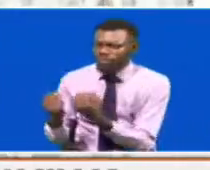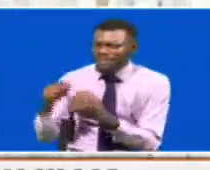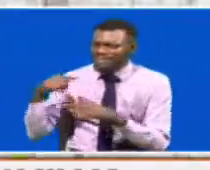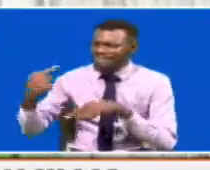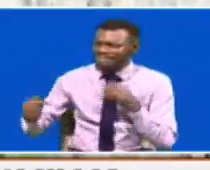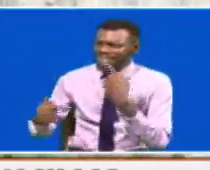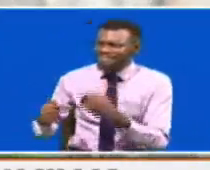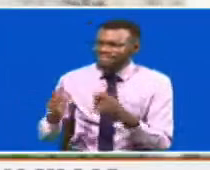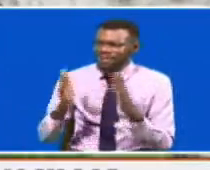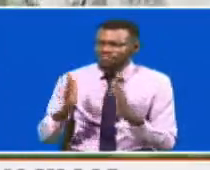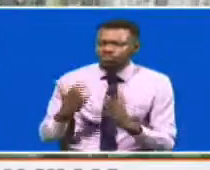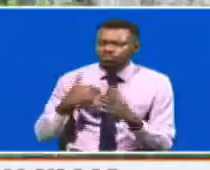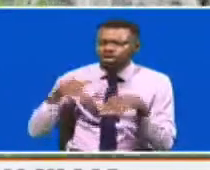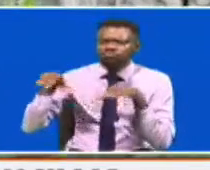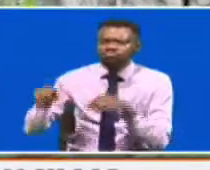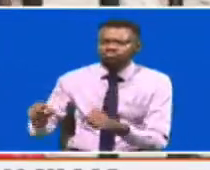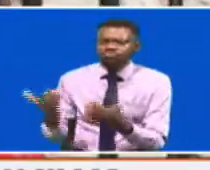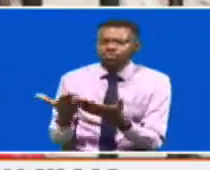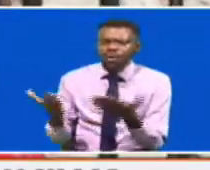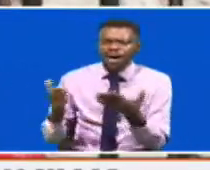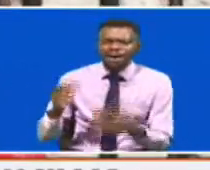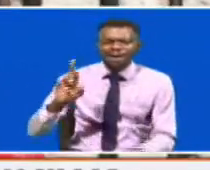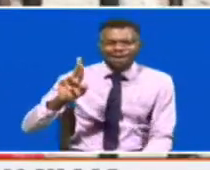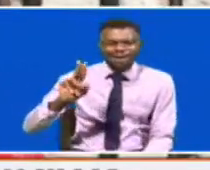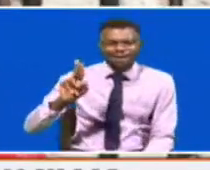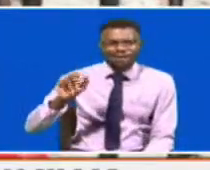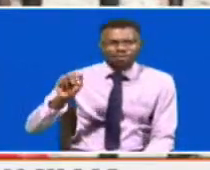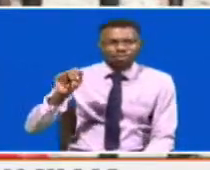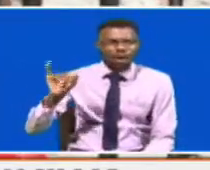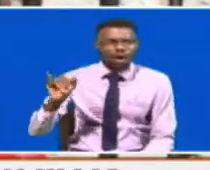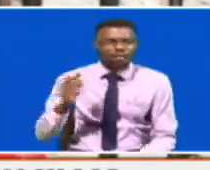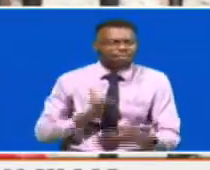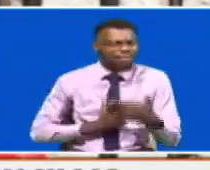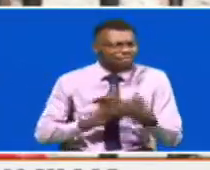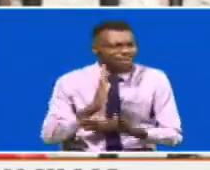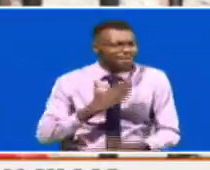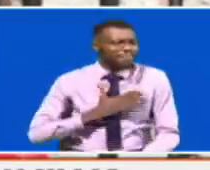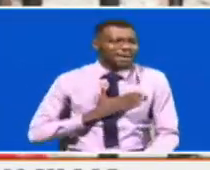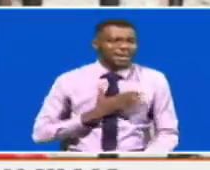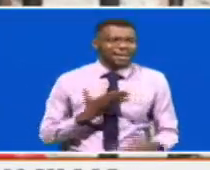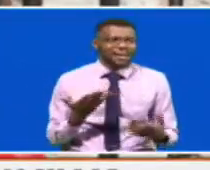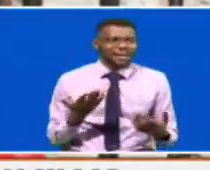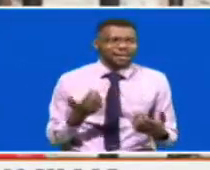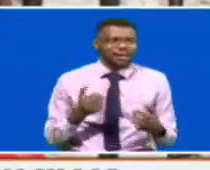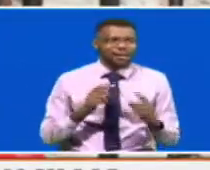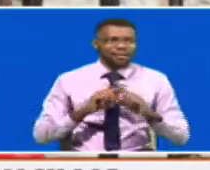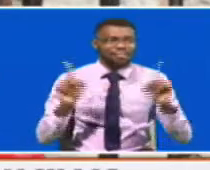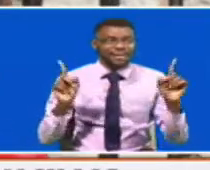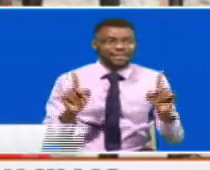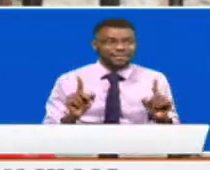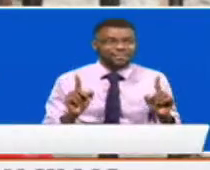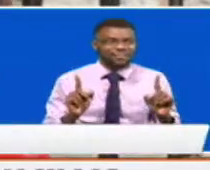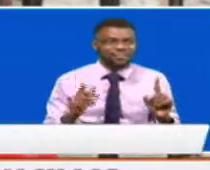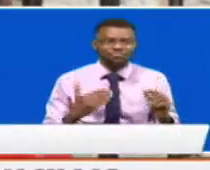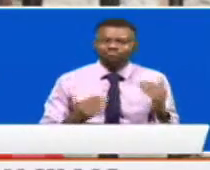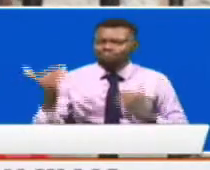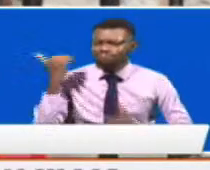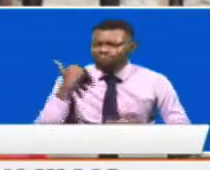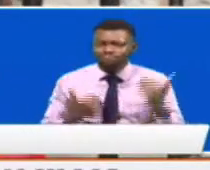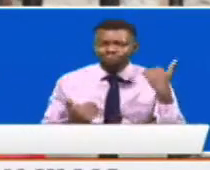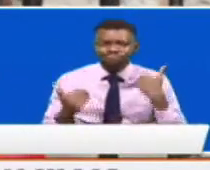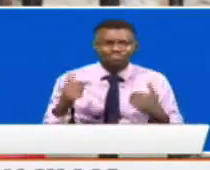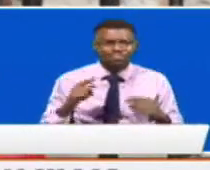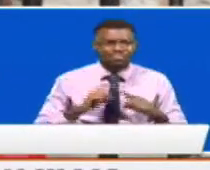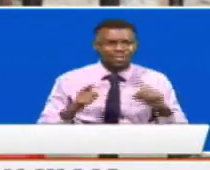lililo katika eneo la Manyata Block 10 Ruai. Haki yangu, alikuja kusubua soso